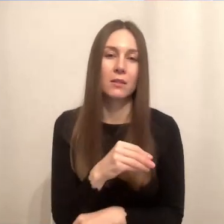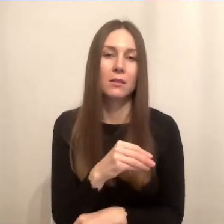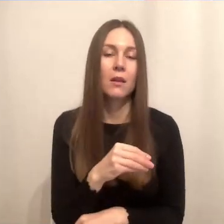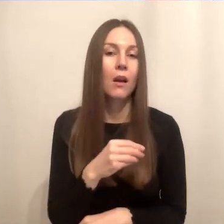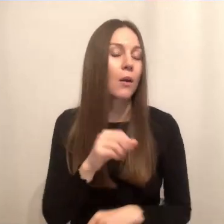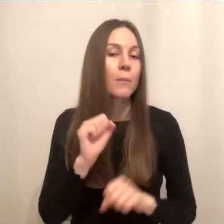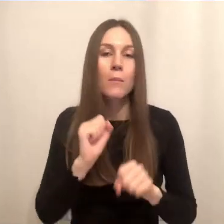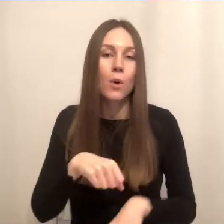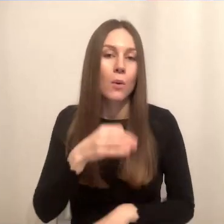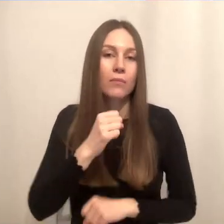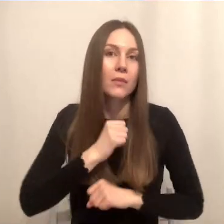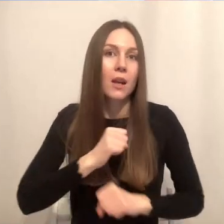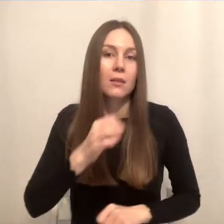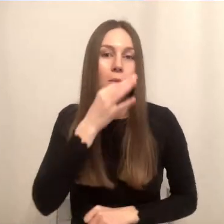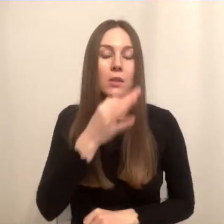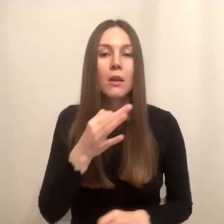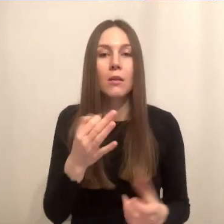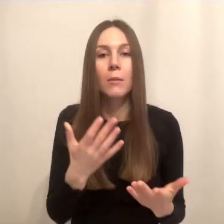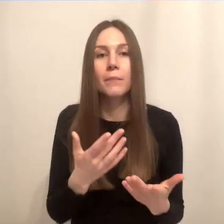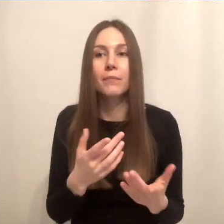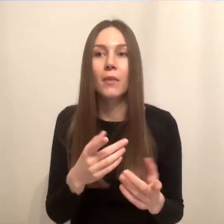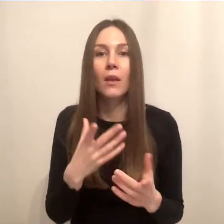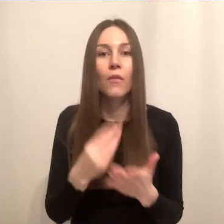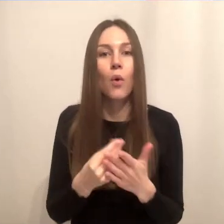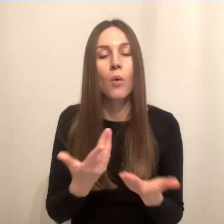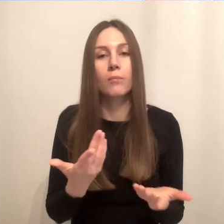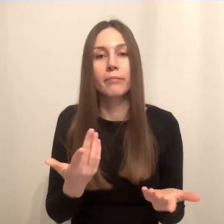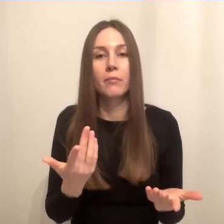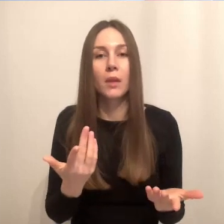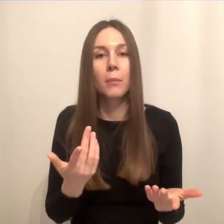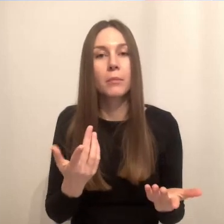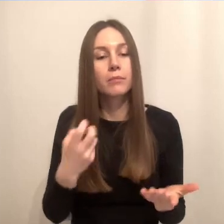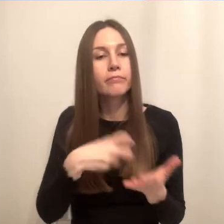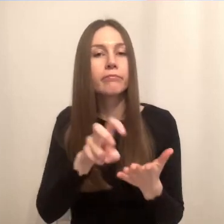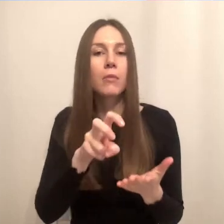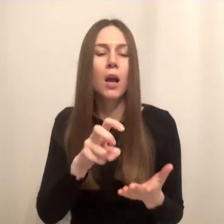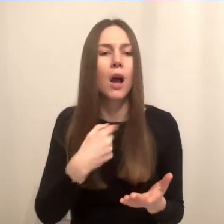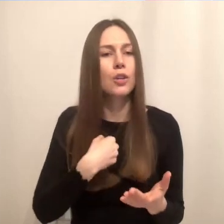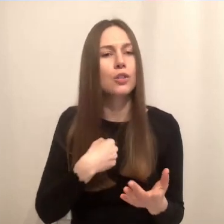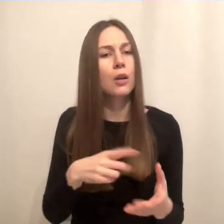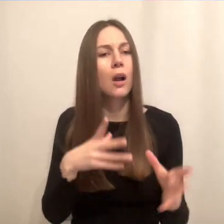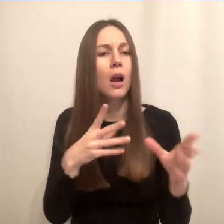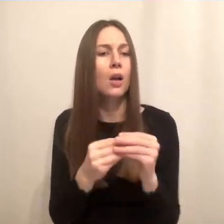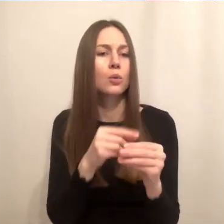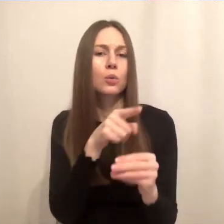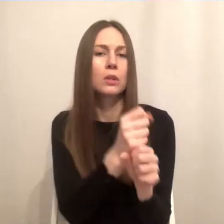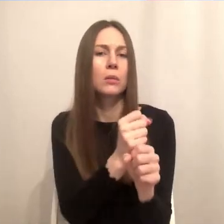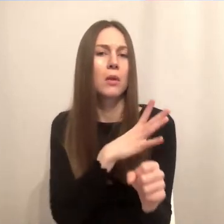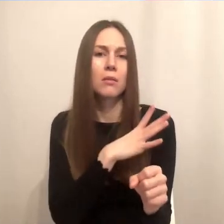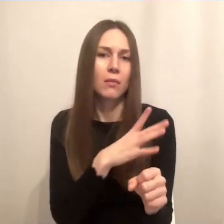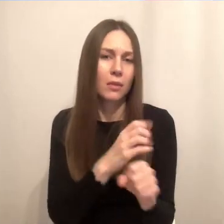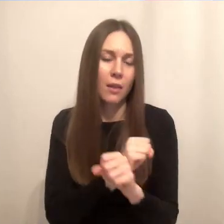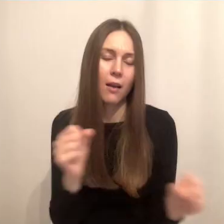pasakyti kažkokių tai ambicijų savo įrodymų, kad tikrai su šitais neatsisėčiau prie bendro stalo, net ir negali būti.